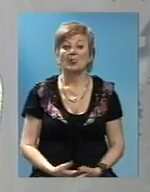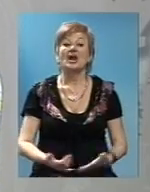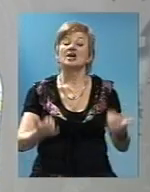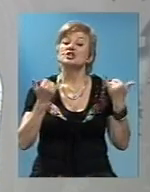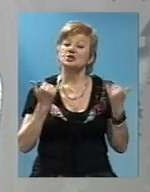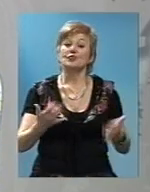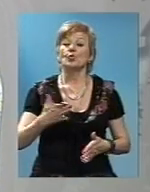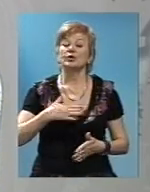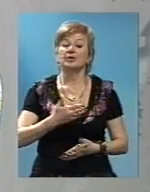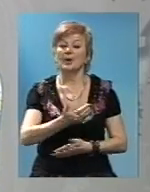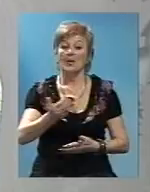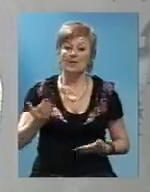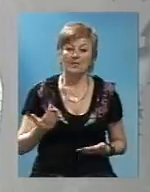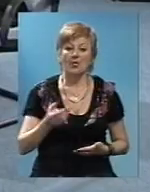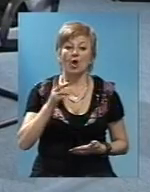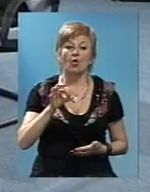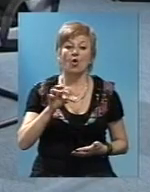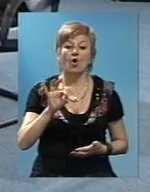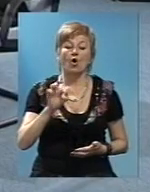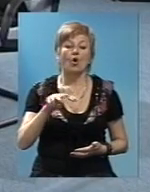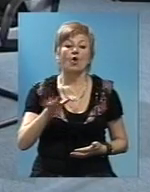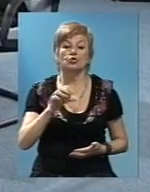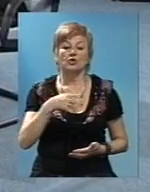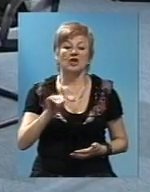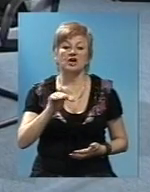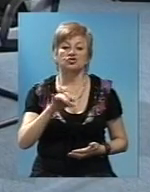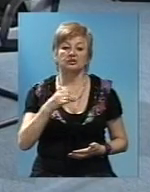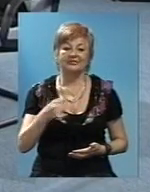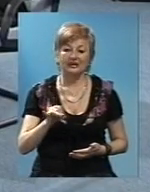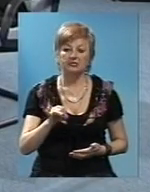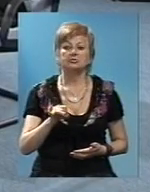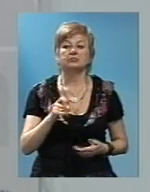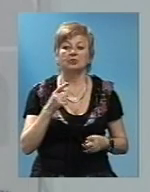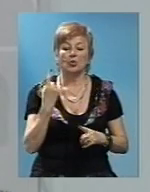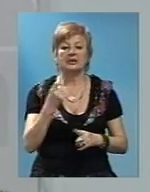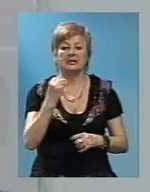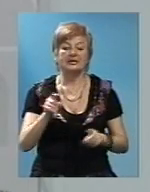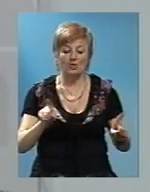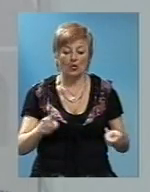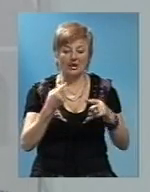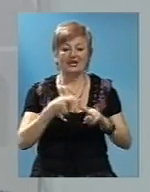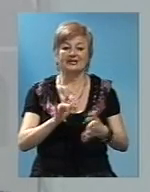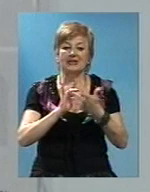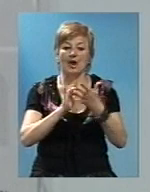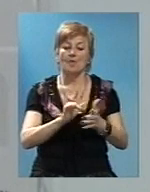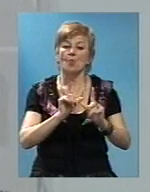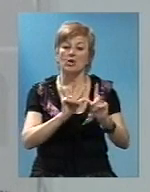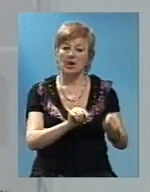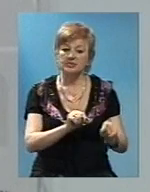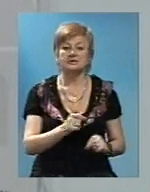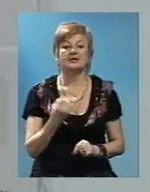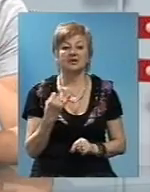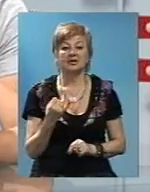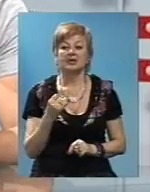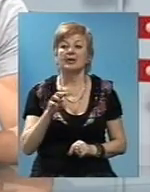Сьогодні в нашій студії Микола Колодяжний, директор благодійного фонду «Імпульс.UA», один з організаторів цієї поїздки, і також